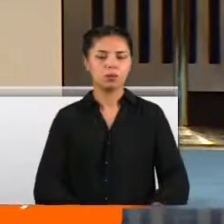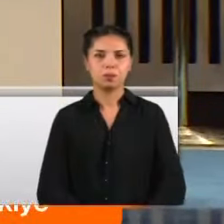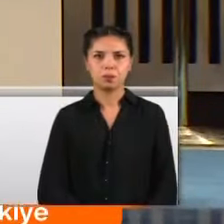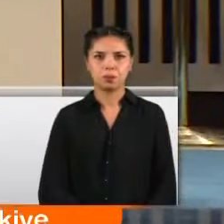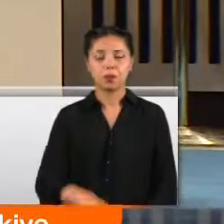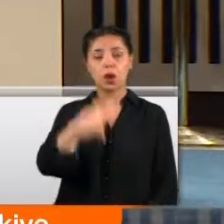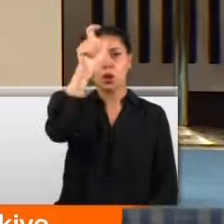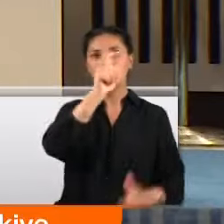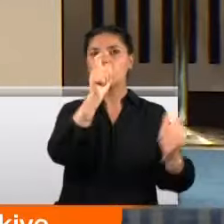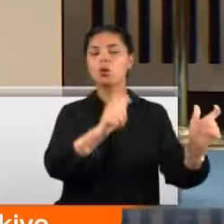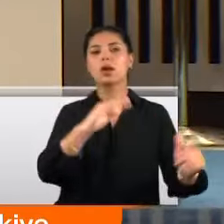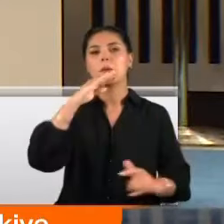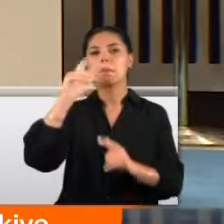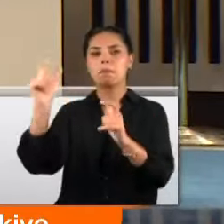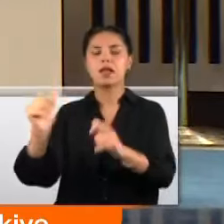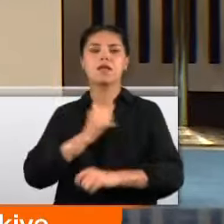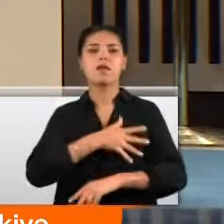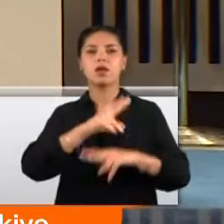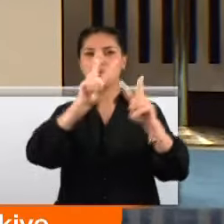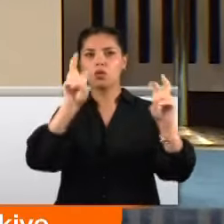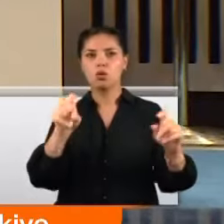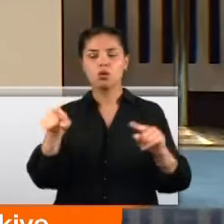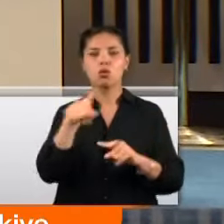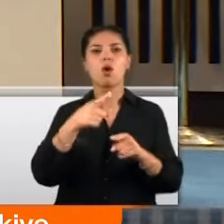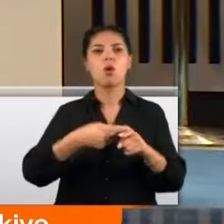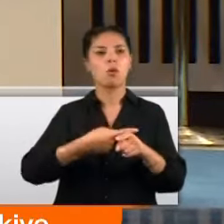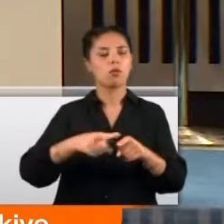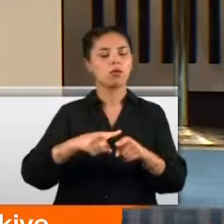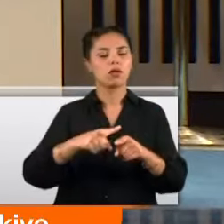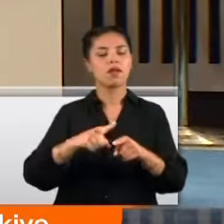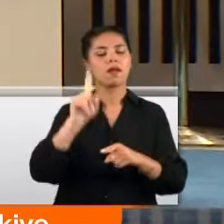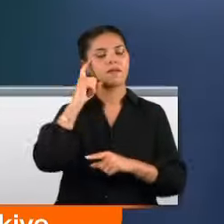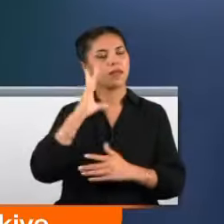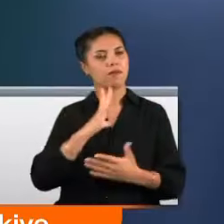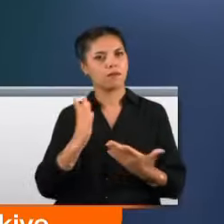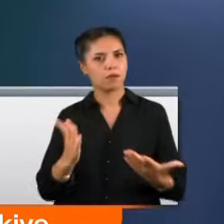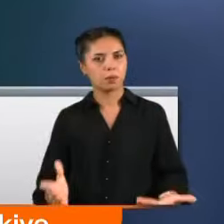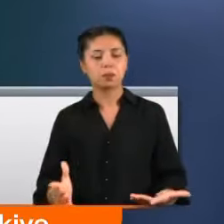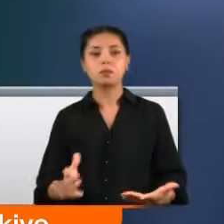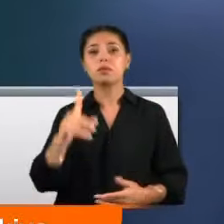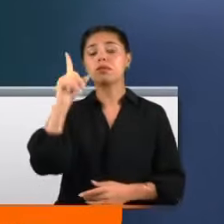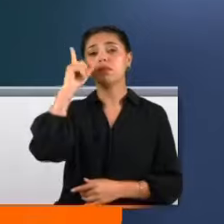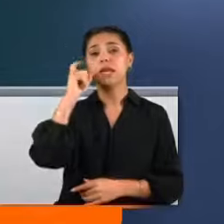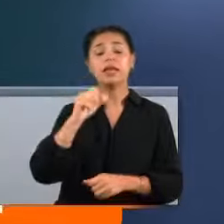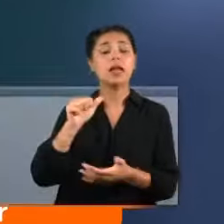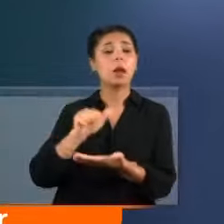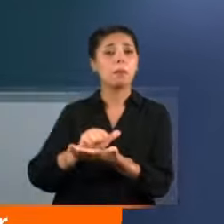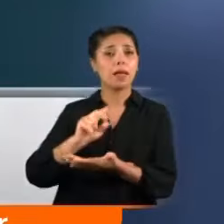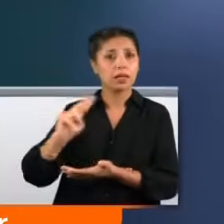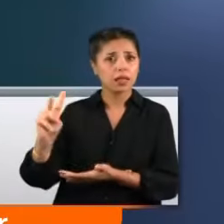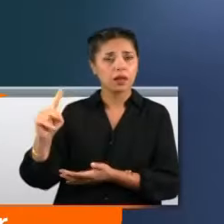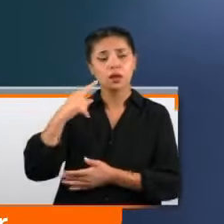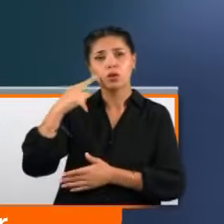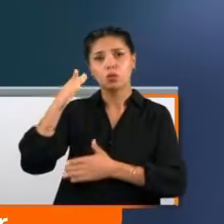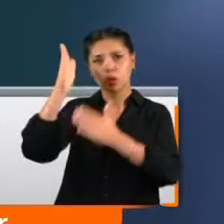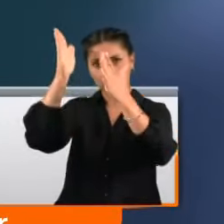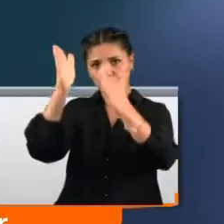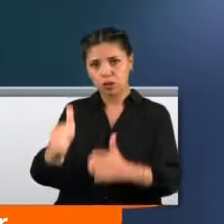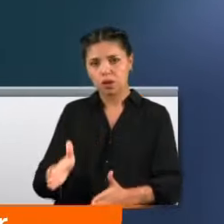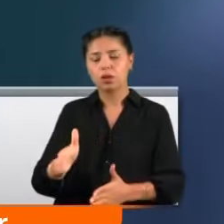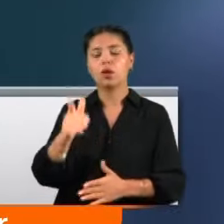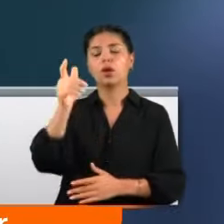Filistin meselesinde ortak bir duruşa sahiptir. İsrail medyası ise Erdoğan Türkiye'nin doğal